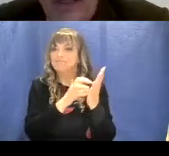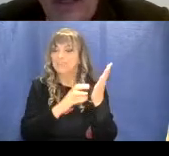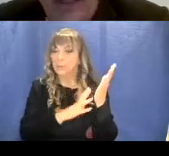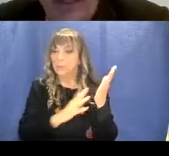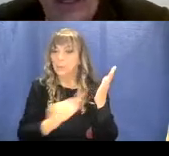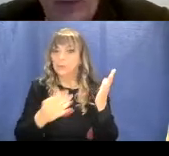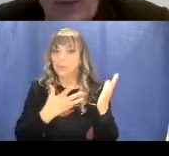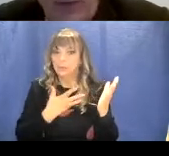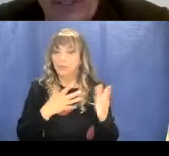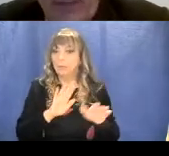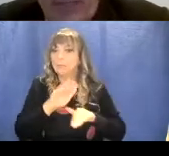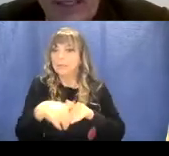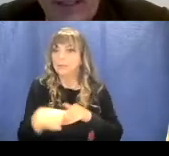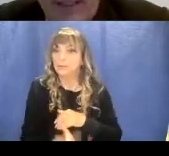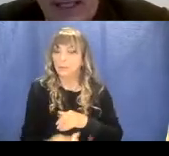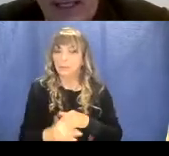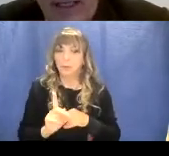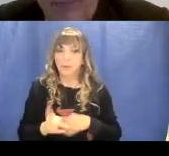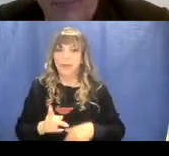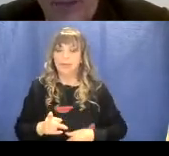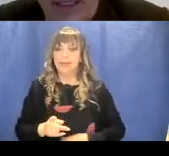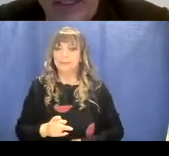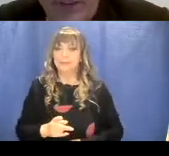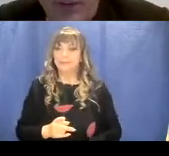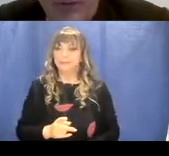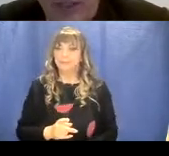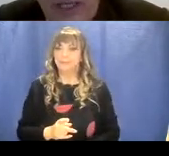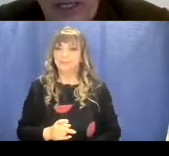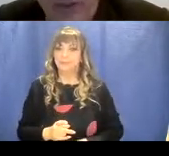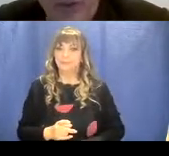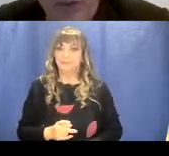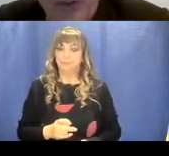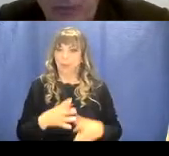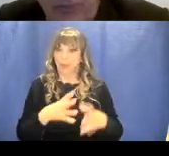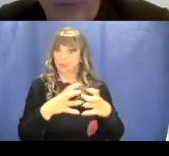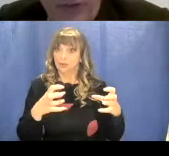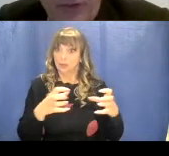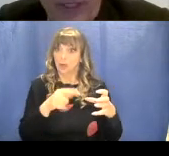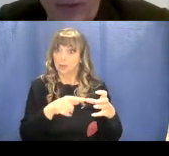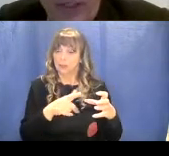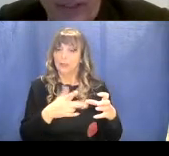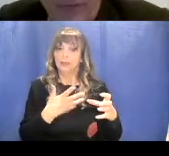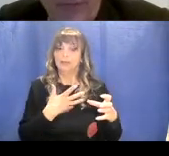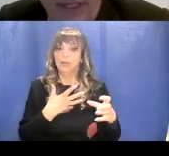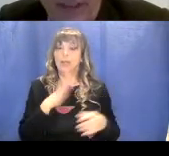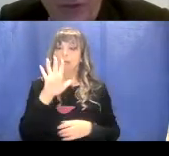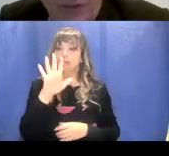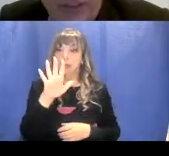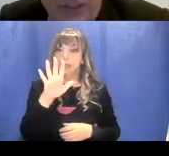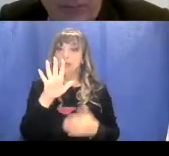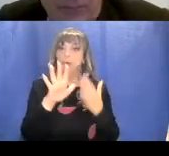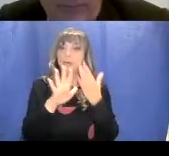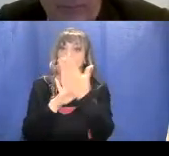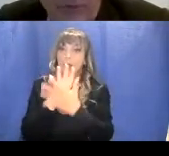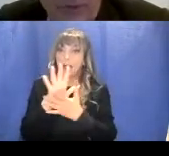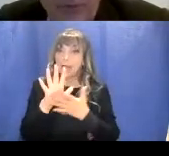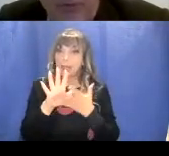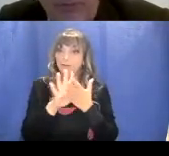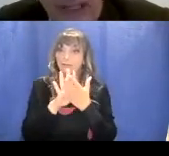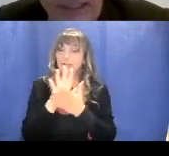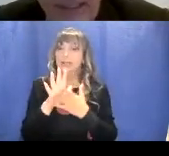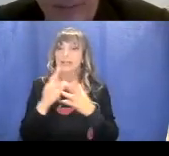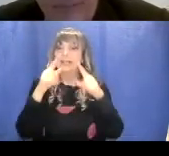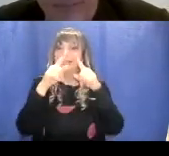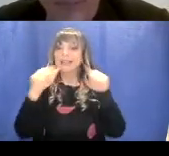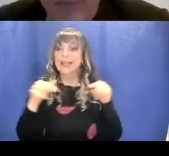è quello di rappresentare il solito che a 5 facce triangolari in ogni vertice questo è uno dei più